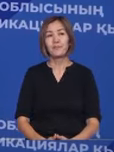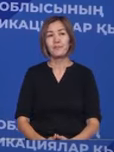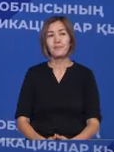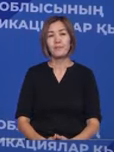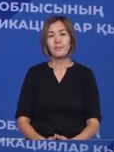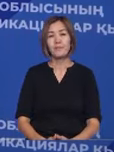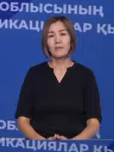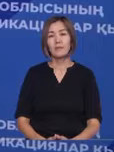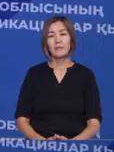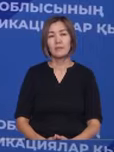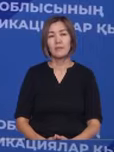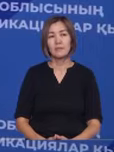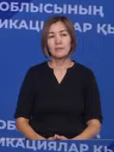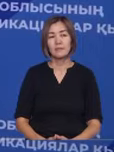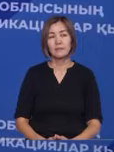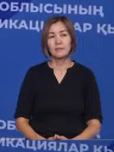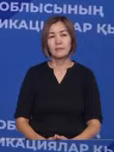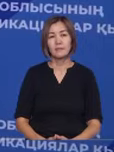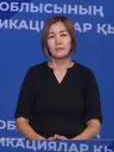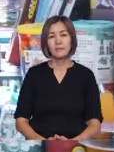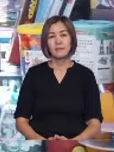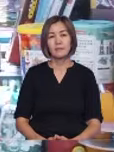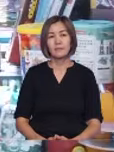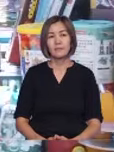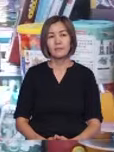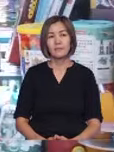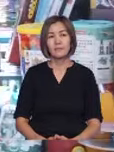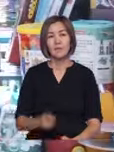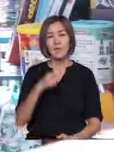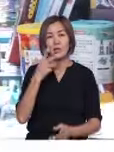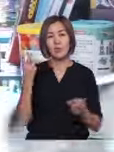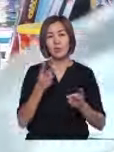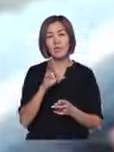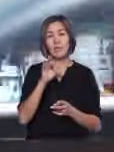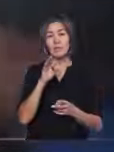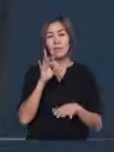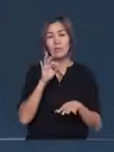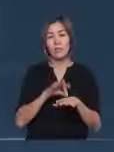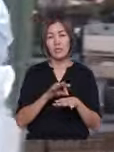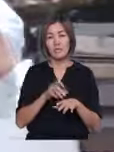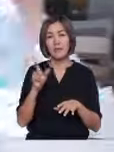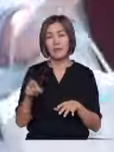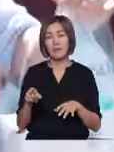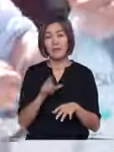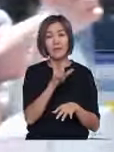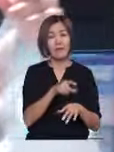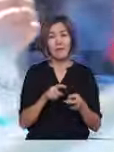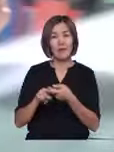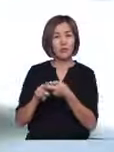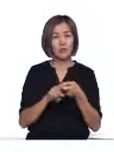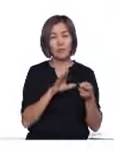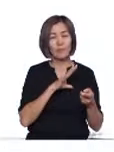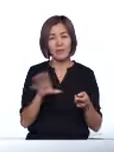сәйкес қанағаттанарлық деңгейге өтуде. Айта кету керек, сібір жарасы адамнан адамға жұқпайды. Аурудың